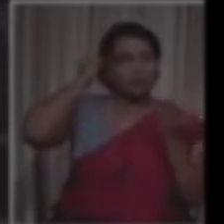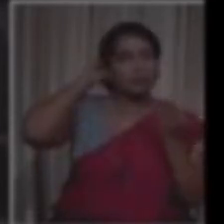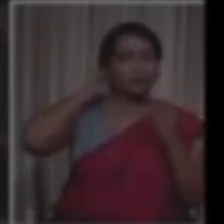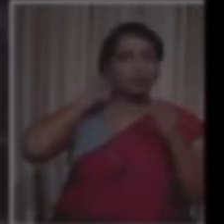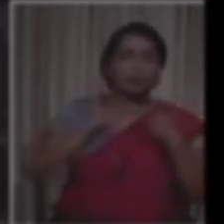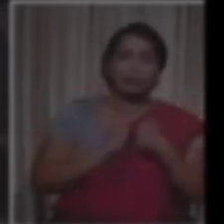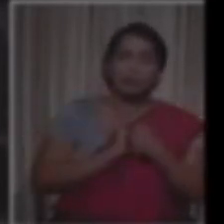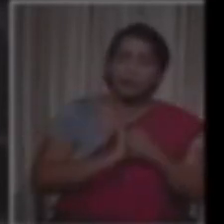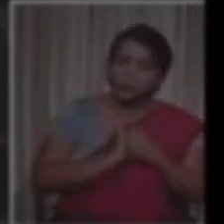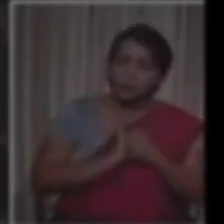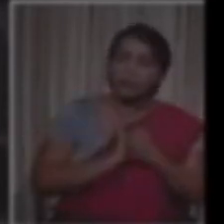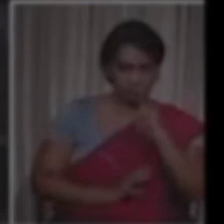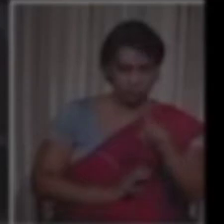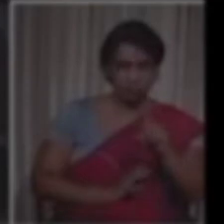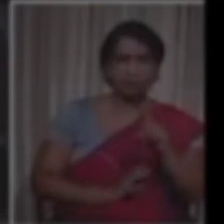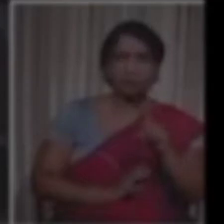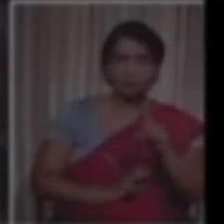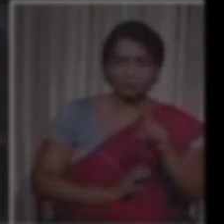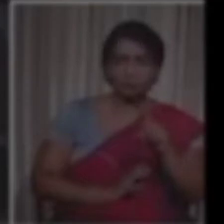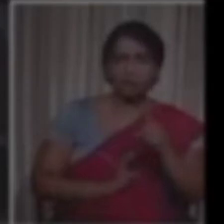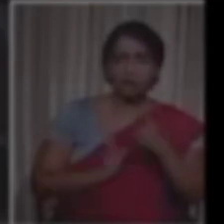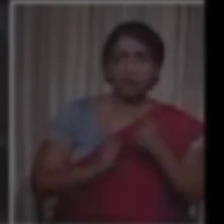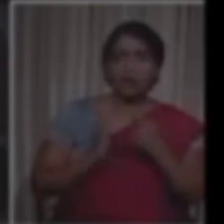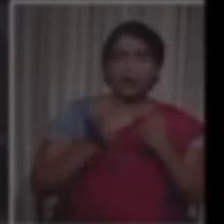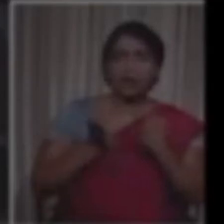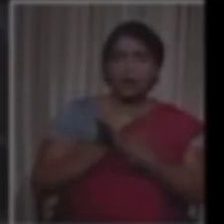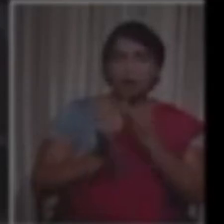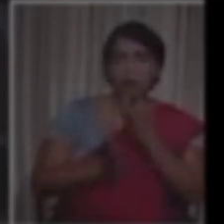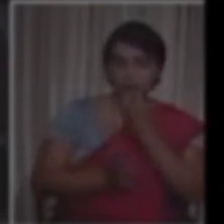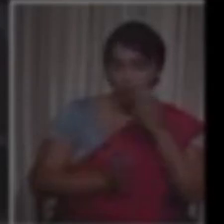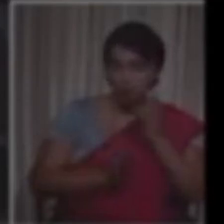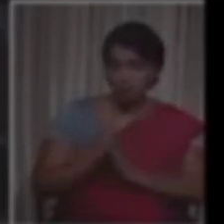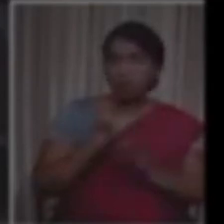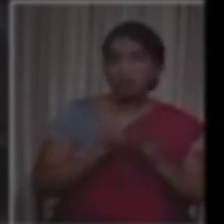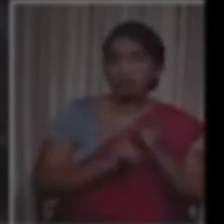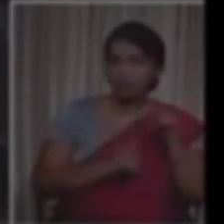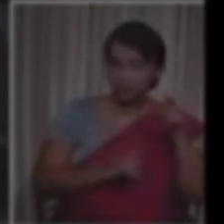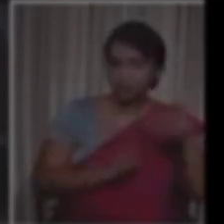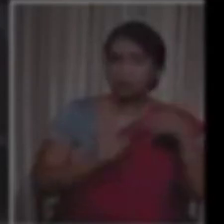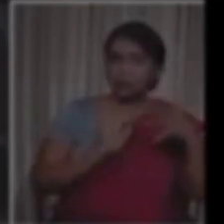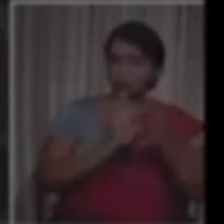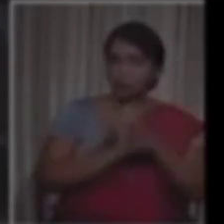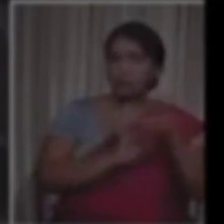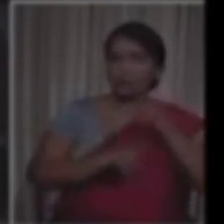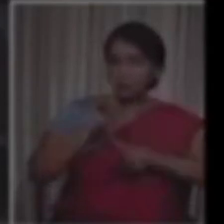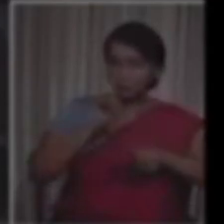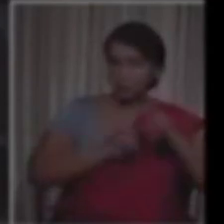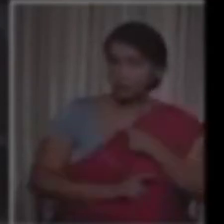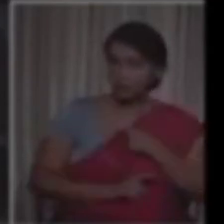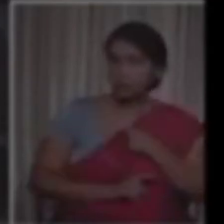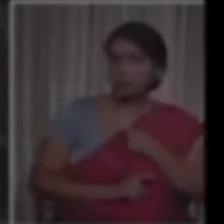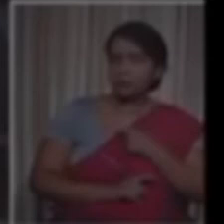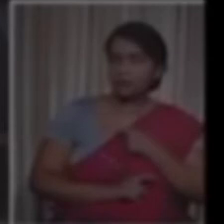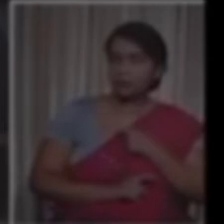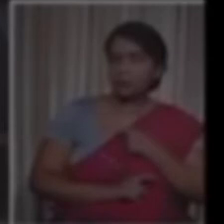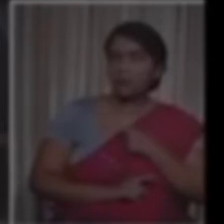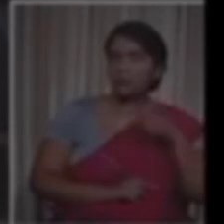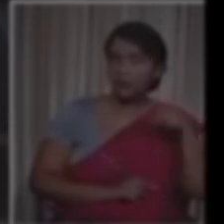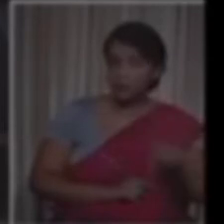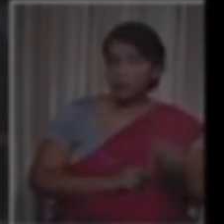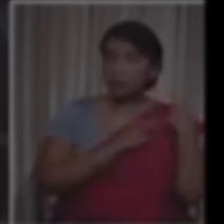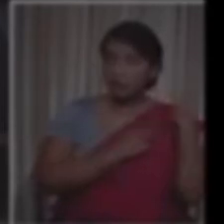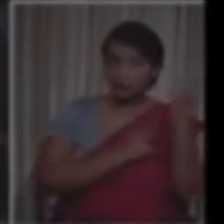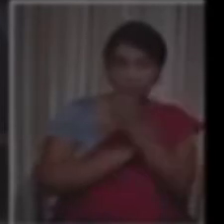ගරු කිරීමක් හැටියට කියන්න ඕන ගරු රාව් ෆකීම් මන්ත්‍රීවරයා එතුමත් එක්ක අපේ සාකච්ඡාවකදී එතුමා ඉදිරිපත් කරා මේ තනතුරු